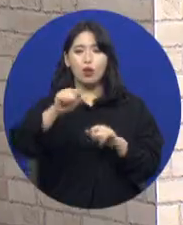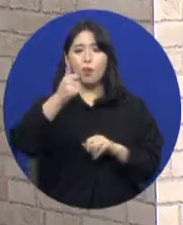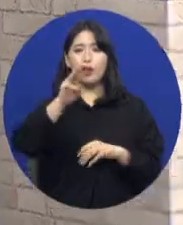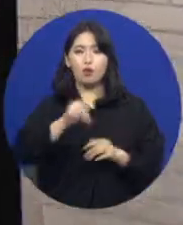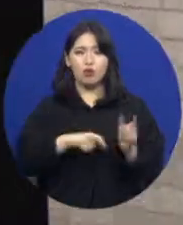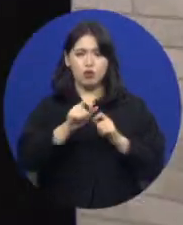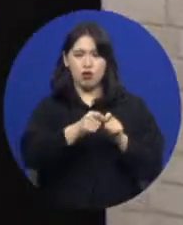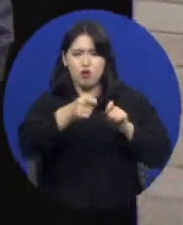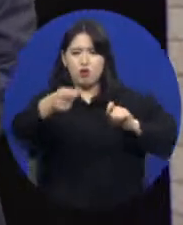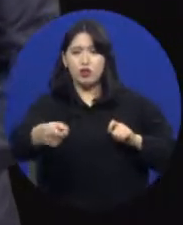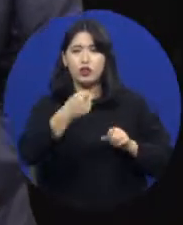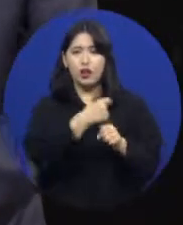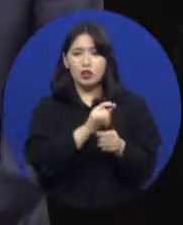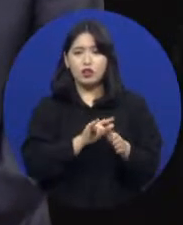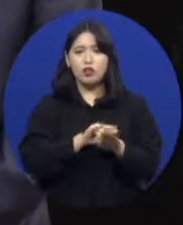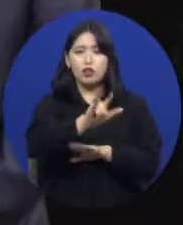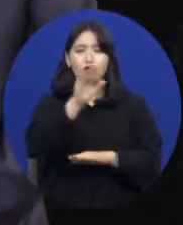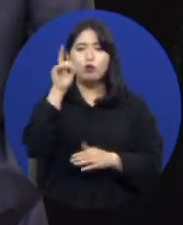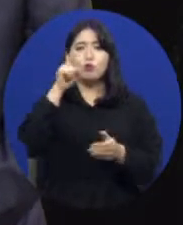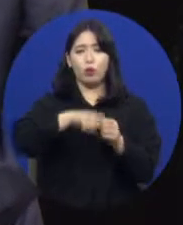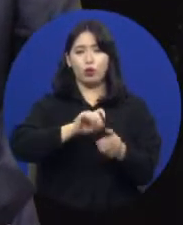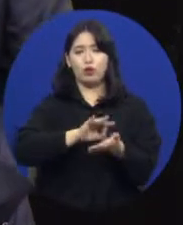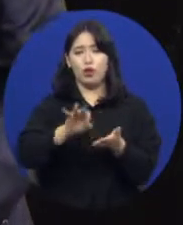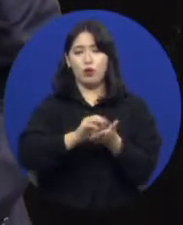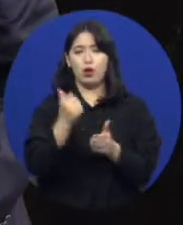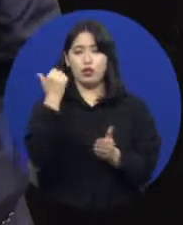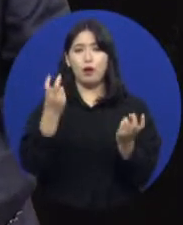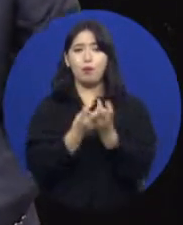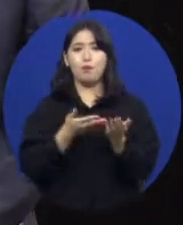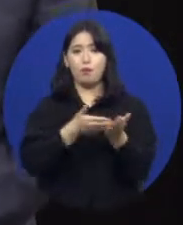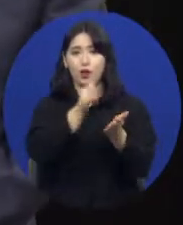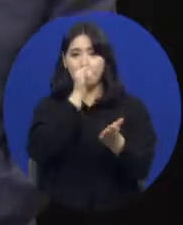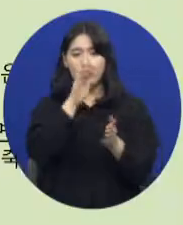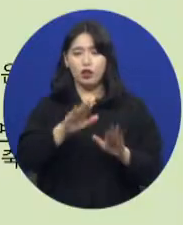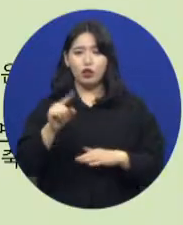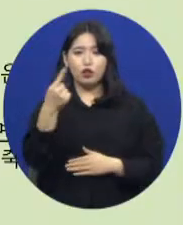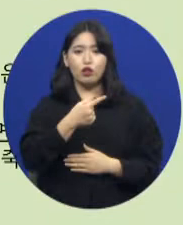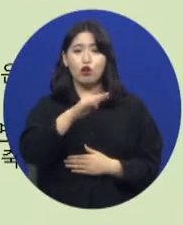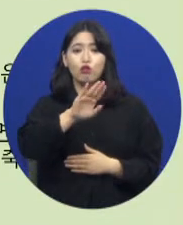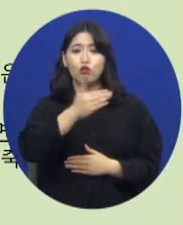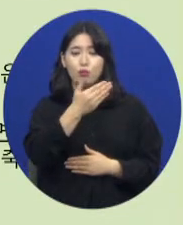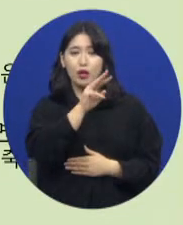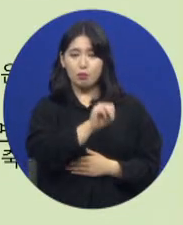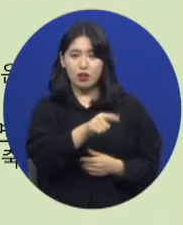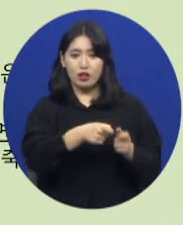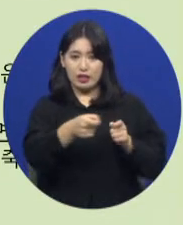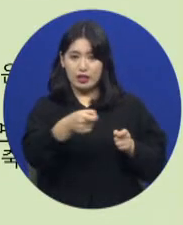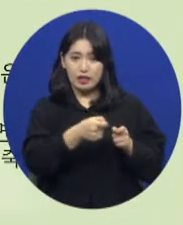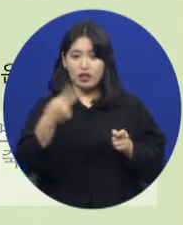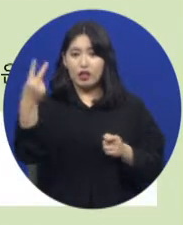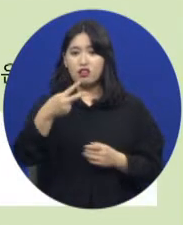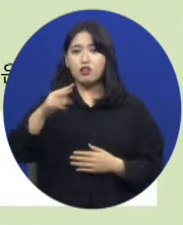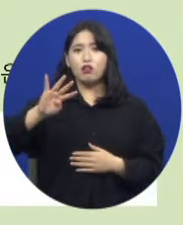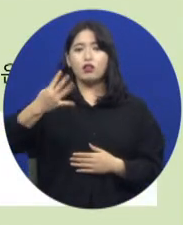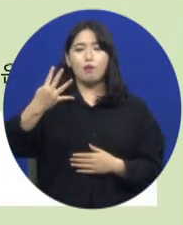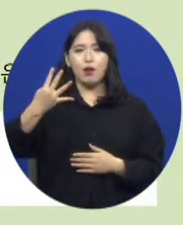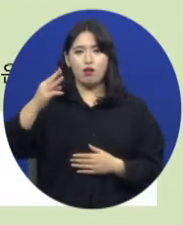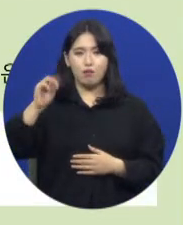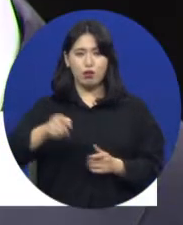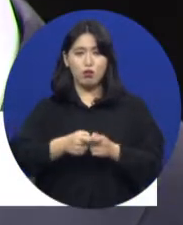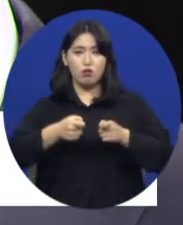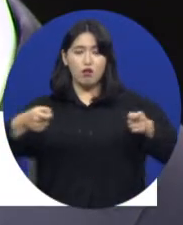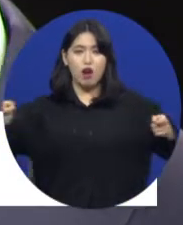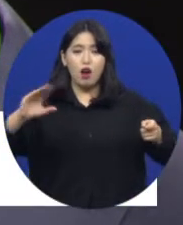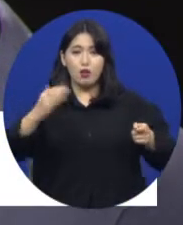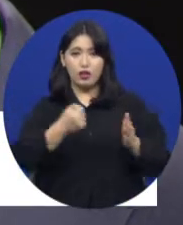이륙 전용으로 쓰자는 방안을 내놨습니다 현재 1900 m 인 남북 활주로의 길이가 2,400m 로 늘어나면서